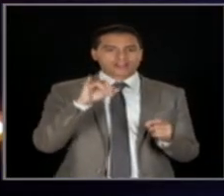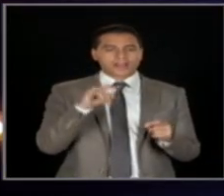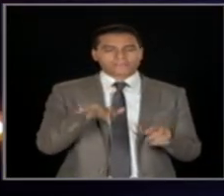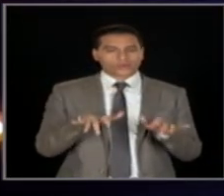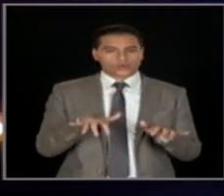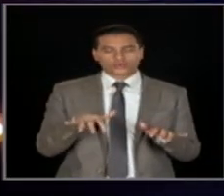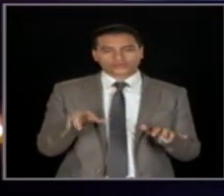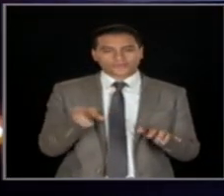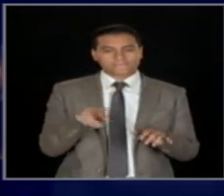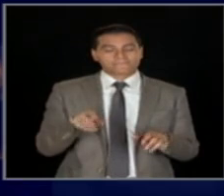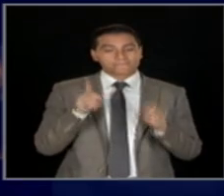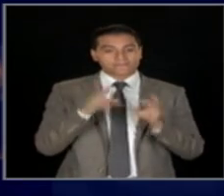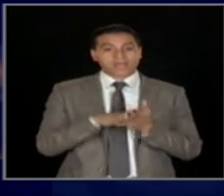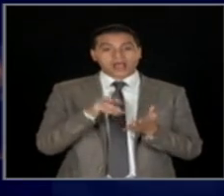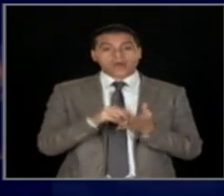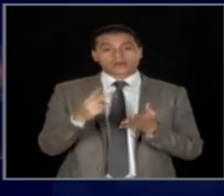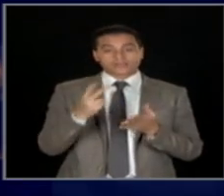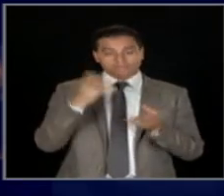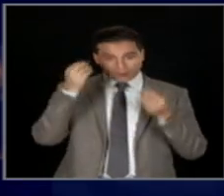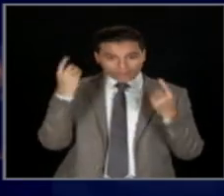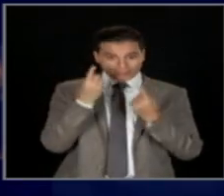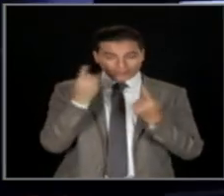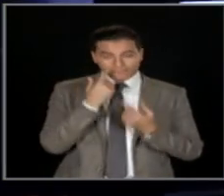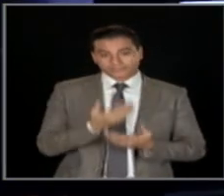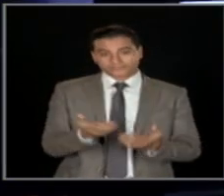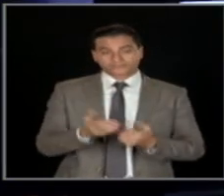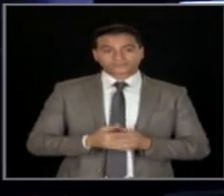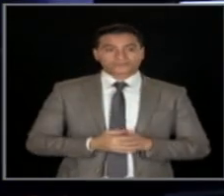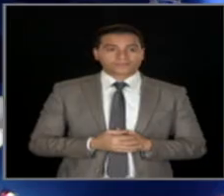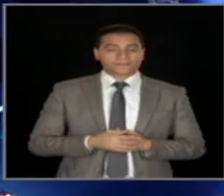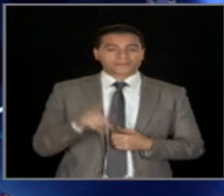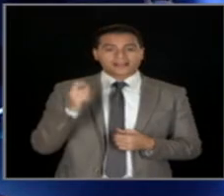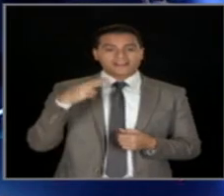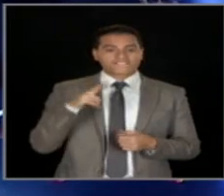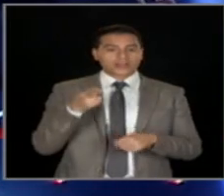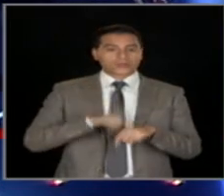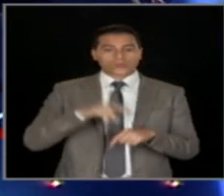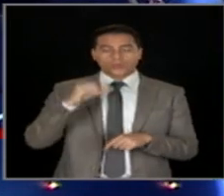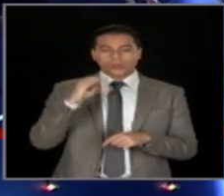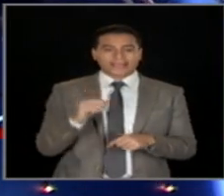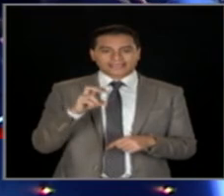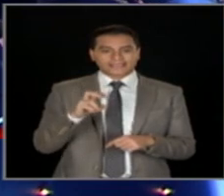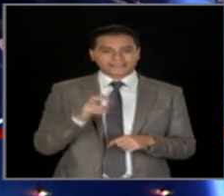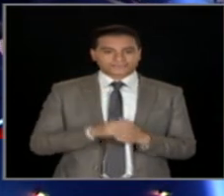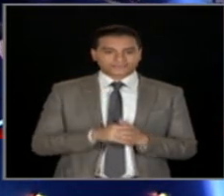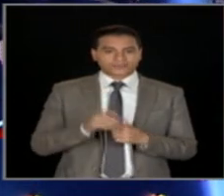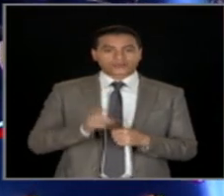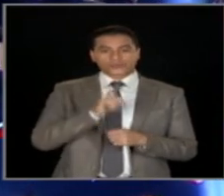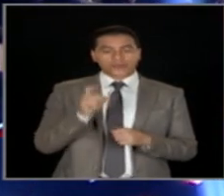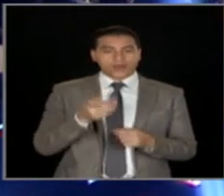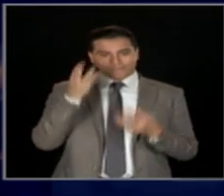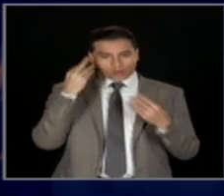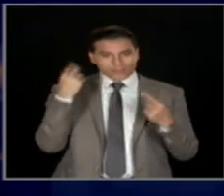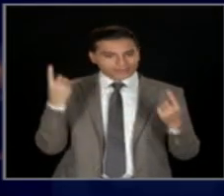تكنولوجيا. اول اتنين معلومات عامه، اتفضلوا رفعت ووجيه. وسؤال في